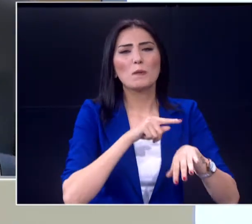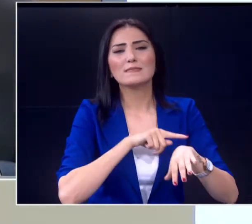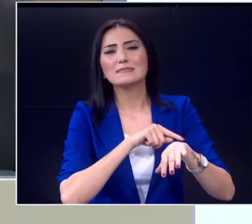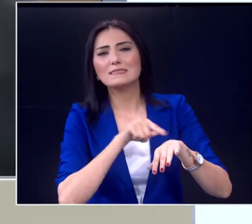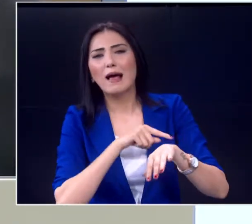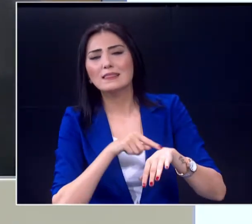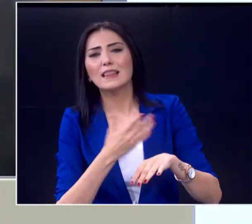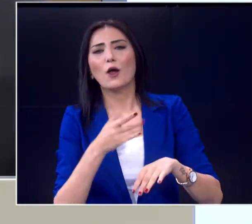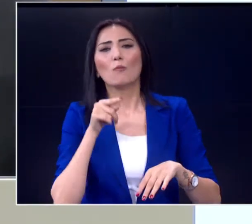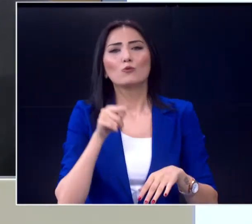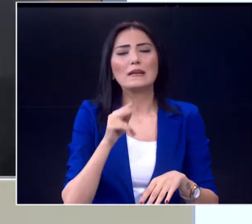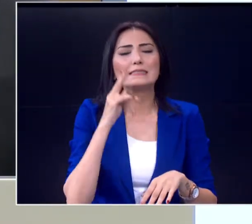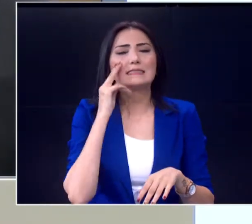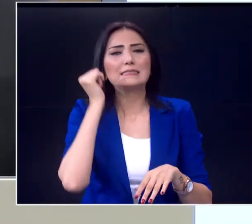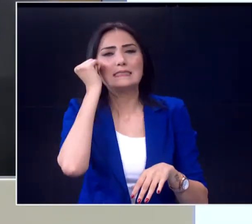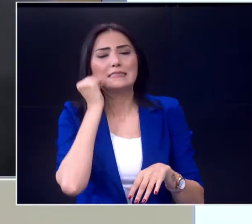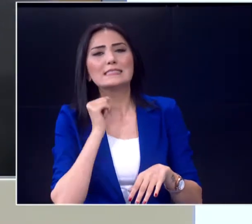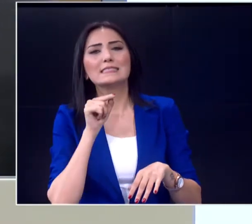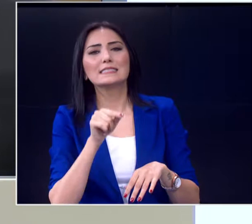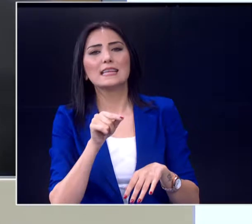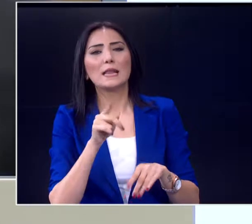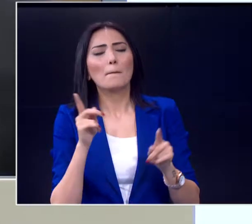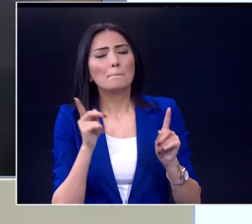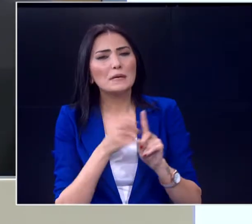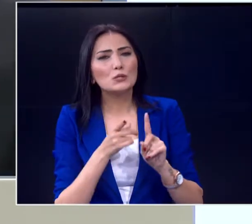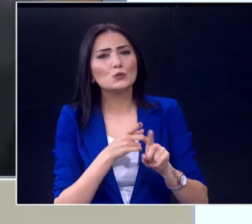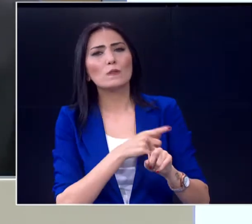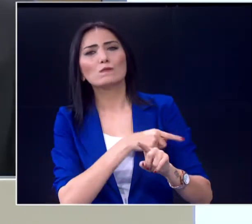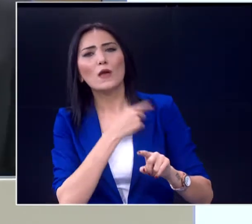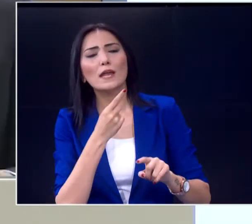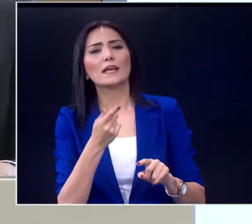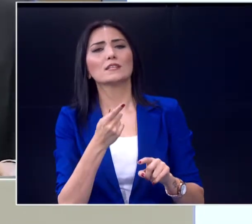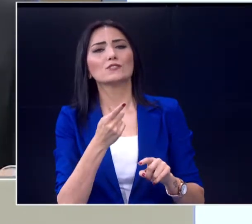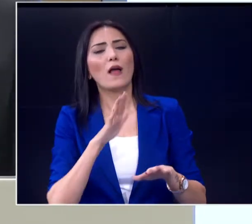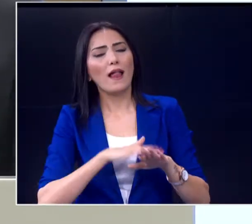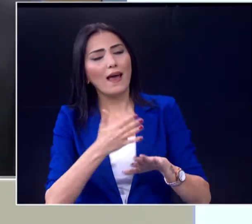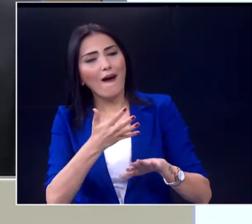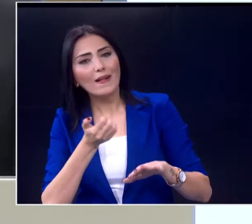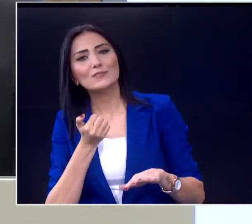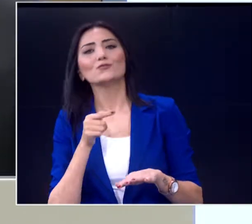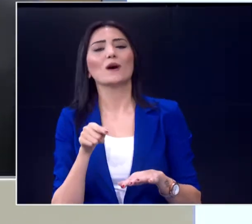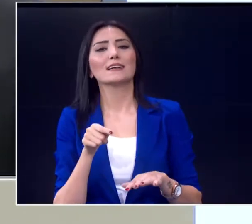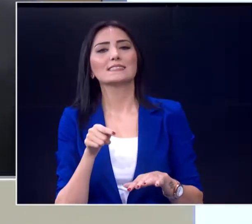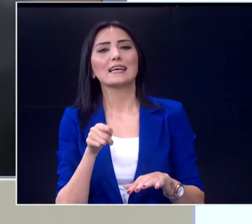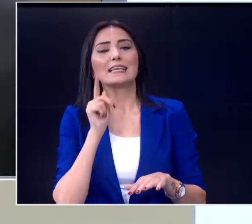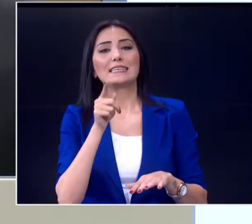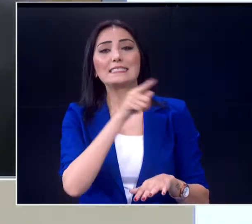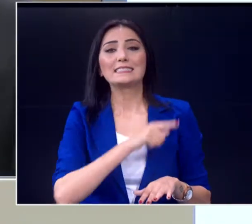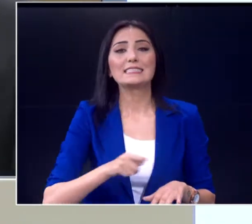bunları titizlikle, birinci derecede ehemmiyetle ele alacağız.